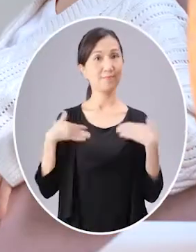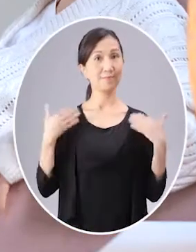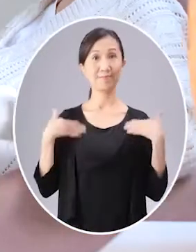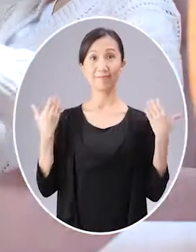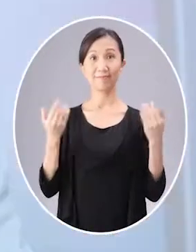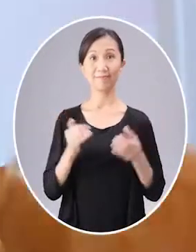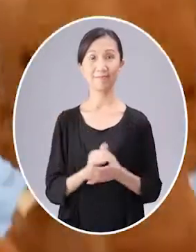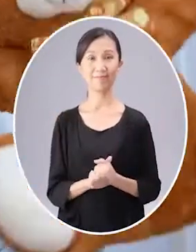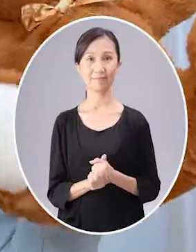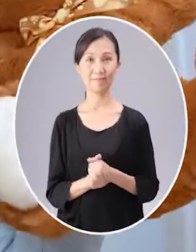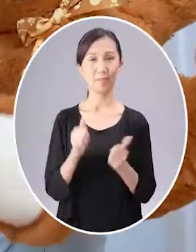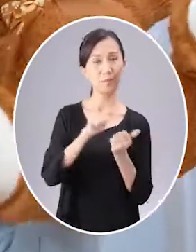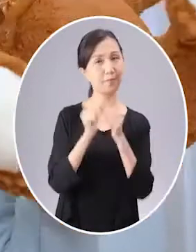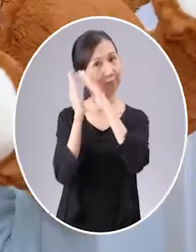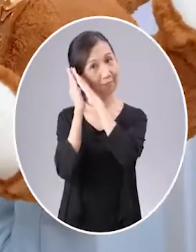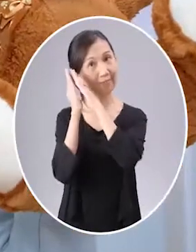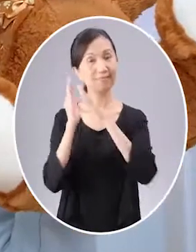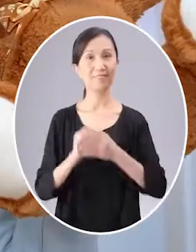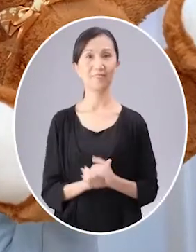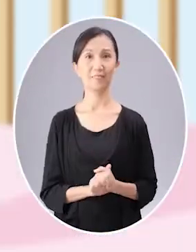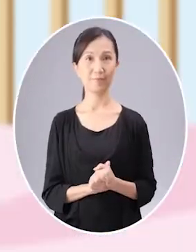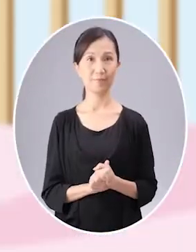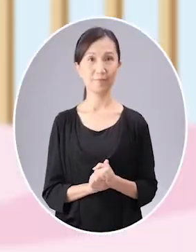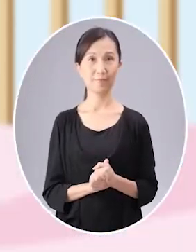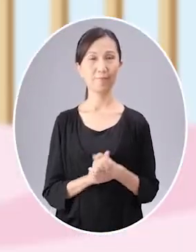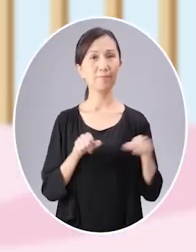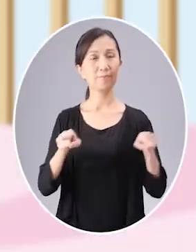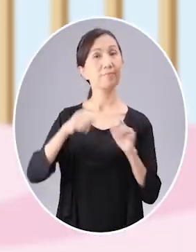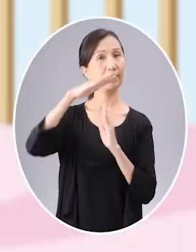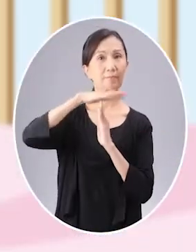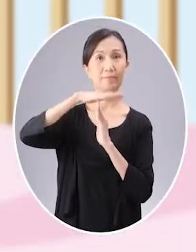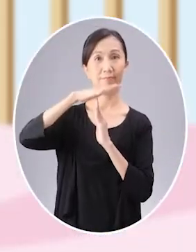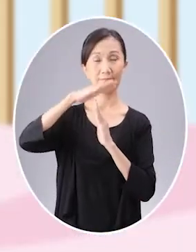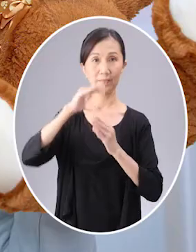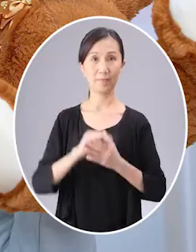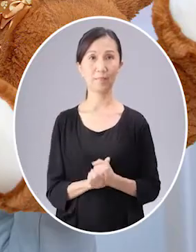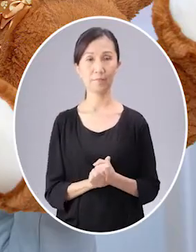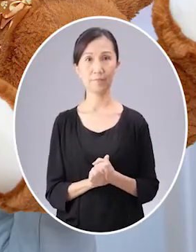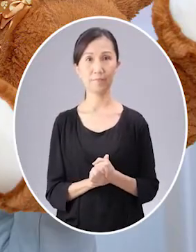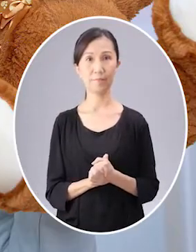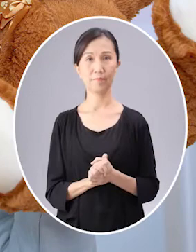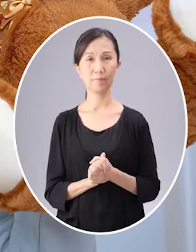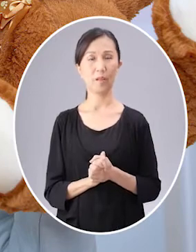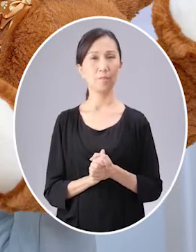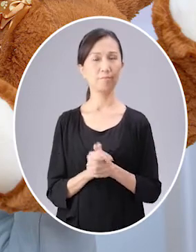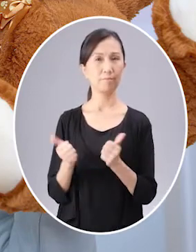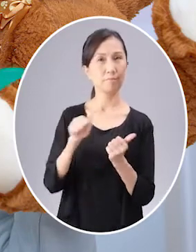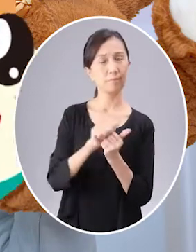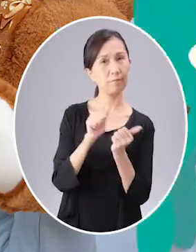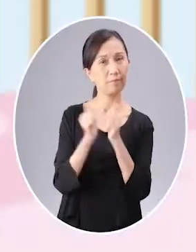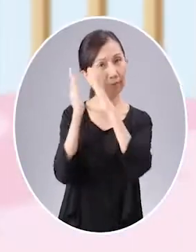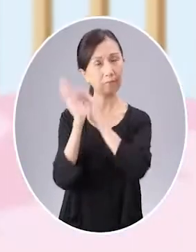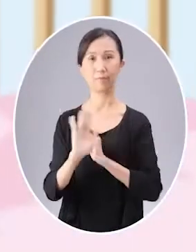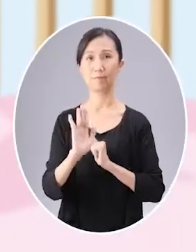哇！ 玩嘅，陪阿 B 瞓嘅。 Film director, stop please. Don't let your baby sleep